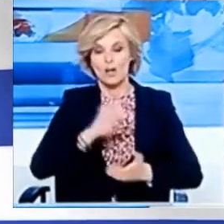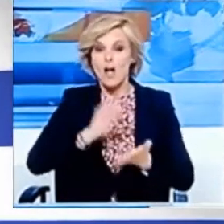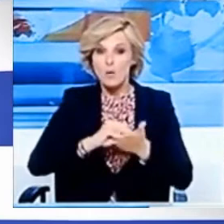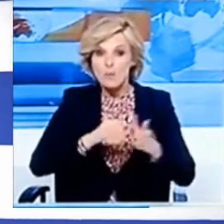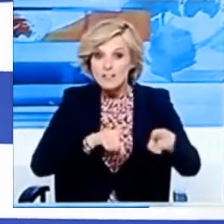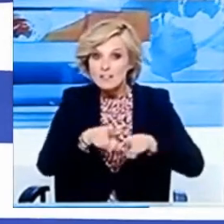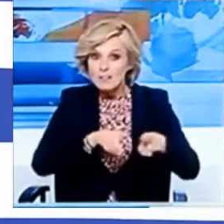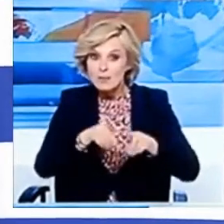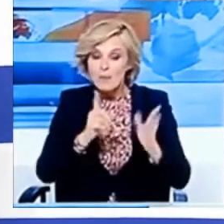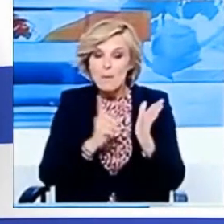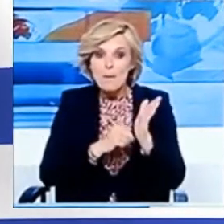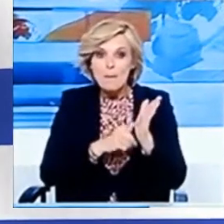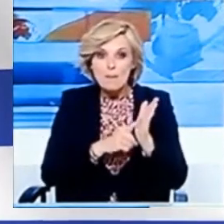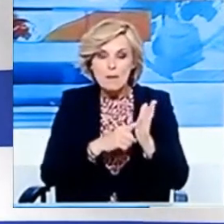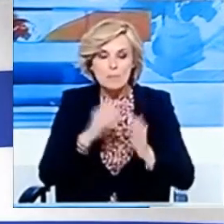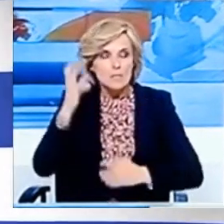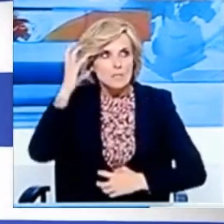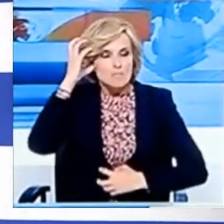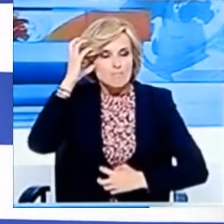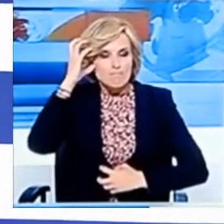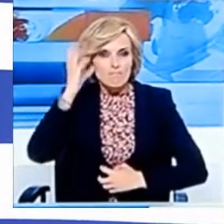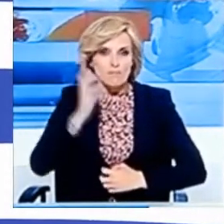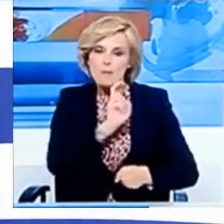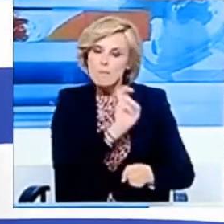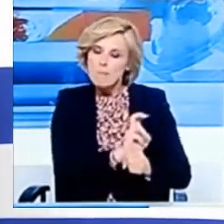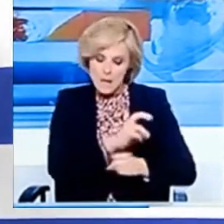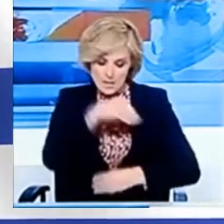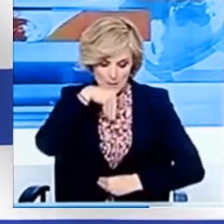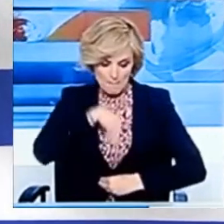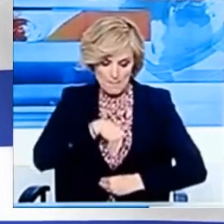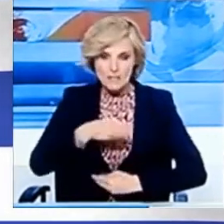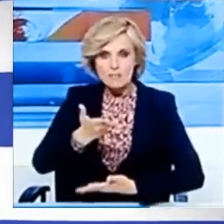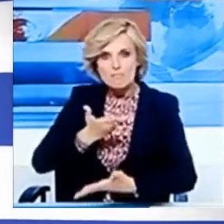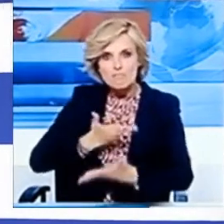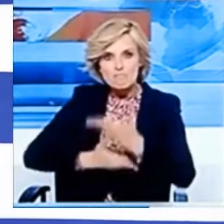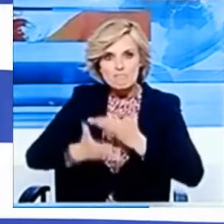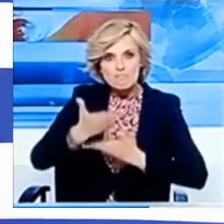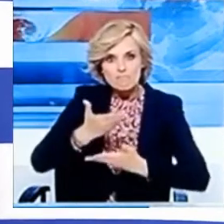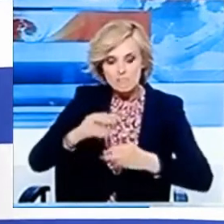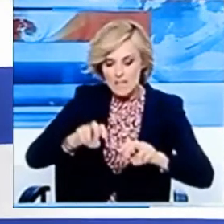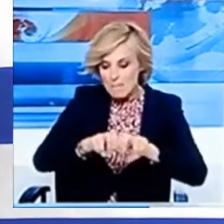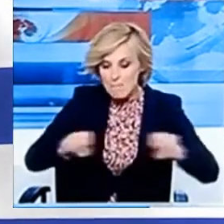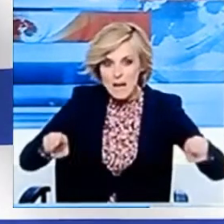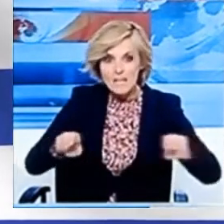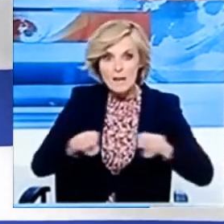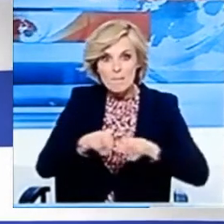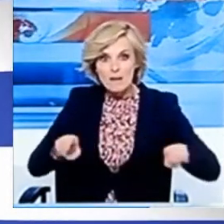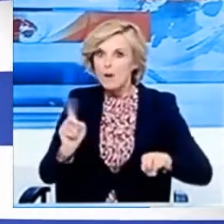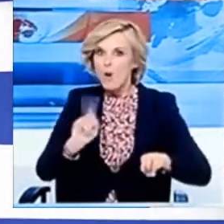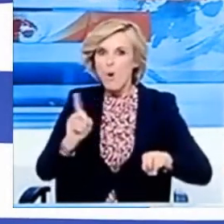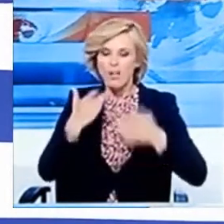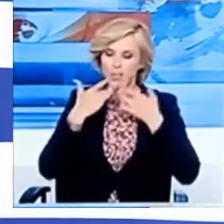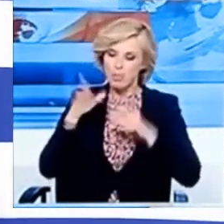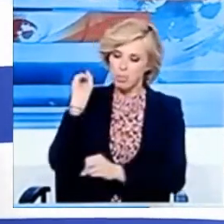Ταυτόχρονα, πρέπει να διατηρήσουμε από θέματα συνοχής και αλληλεγγύης. Το μακριά ο ένας από τον άλλον να μην μετατραπεί σε